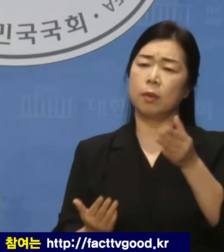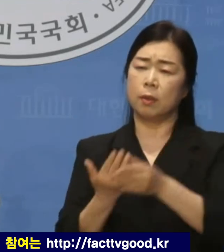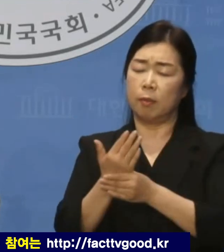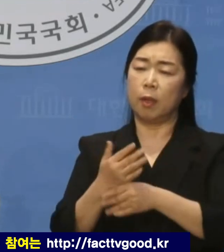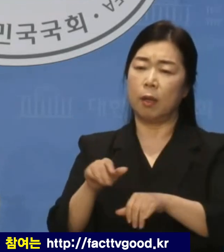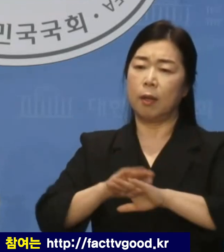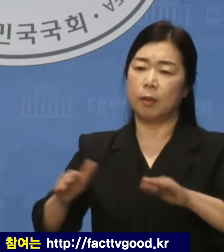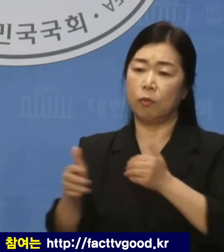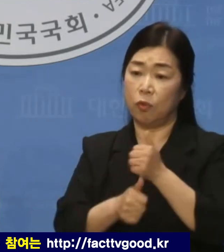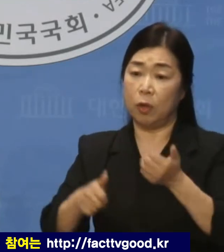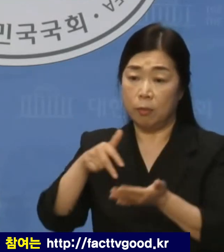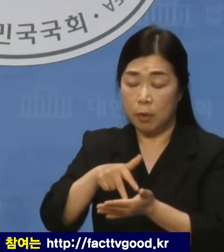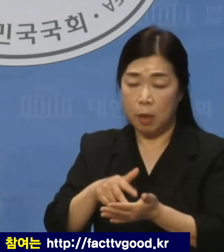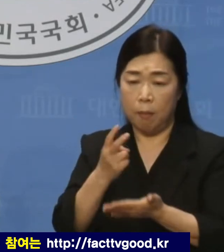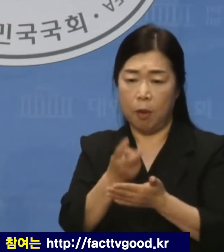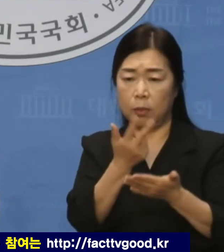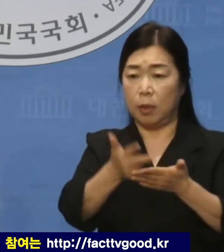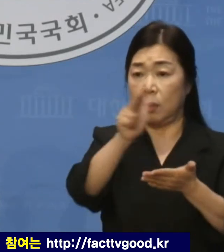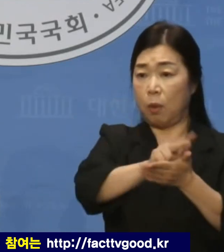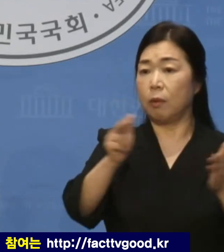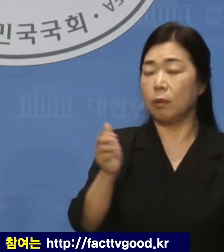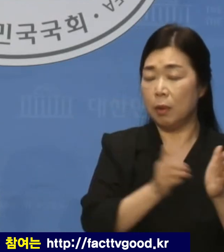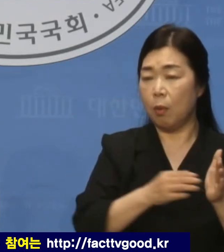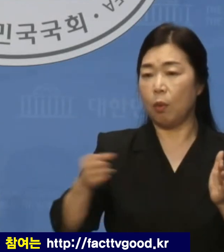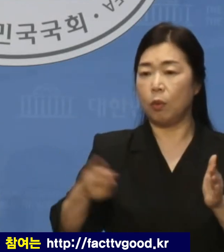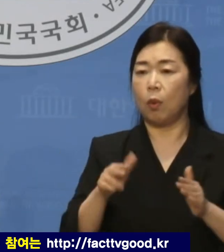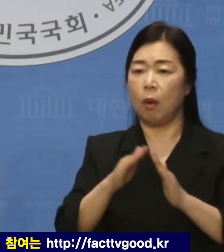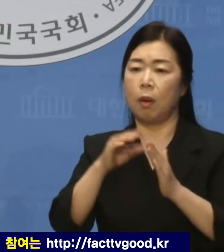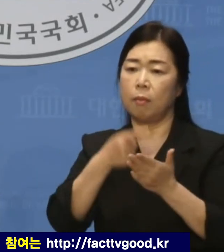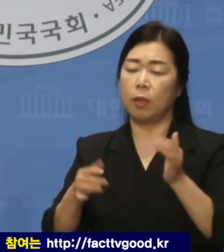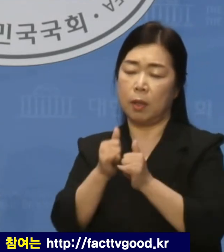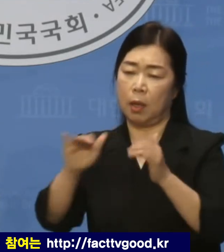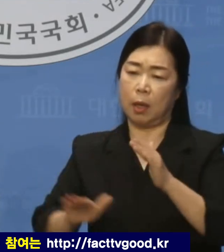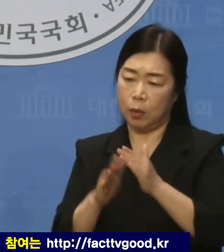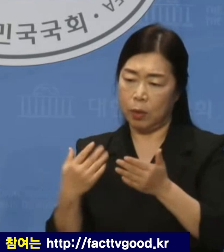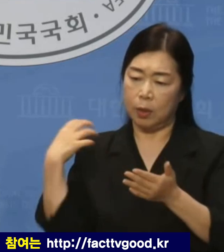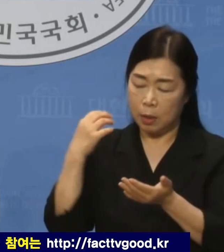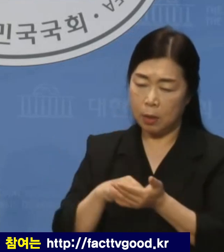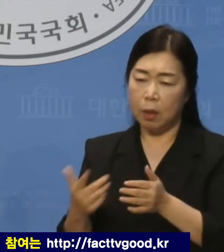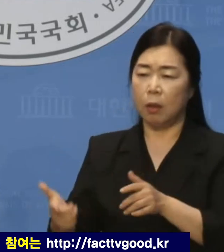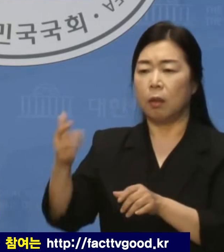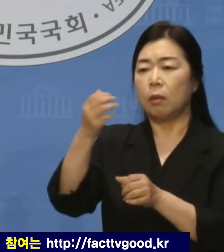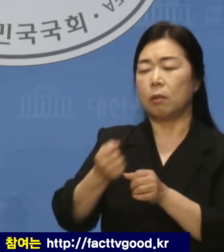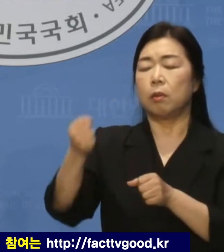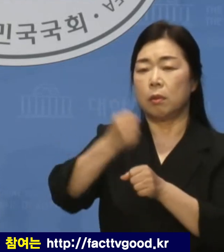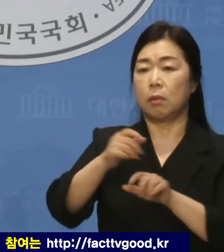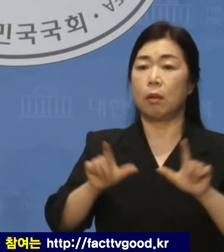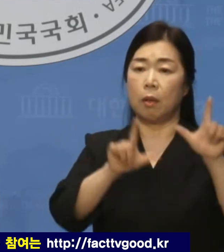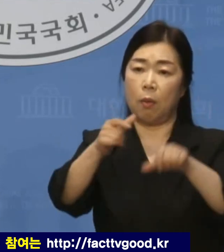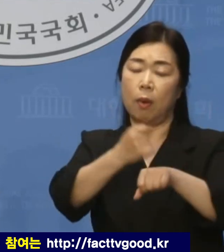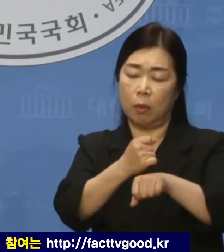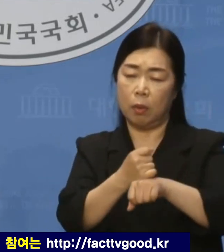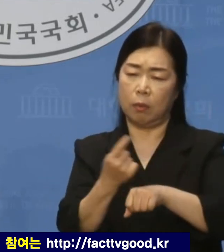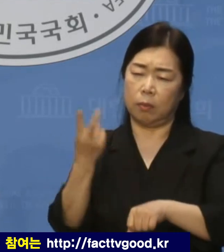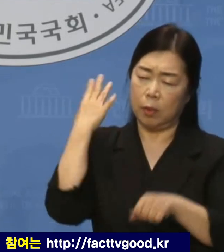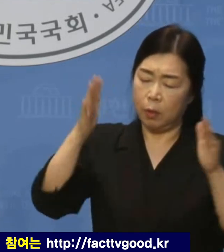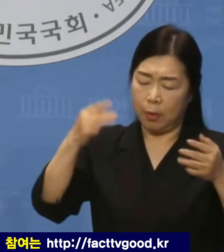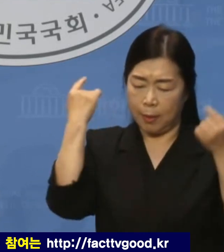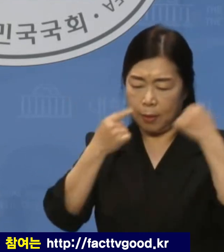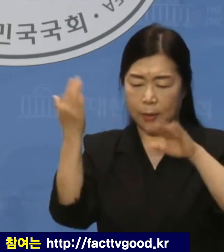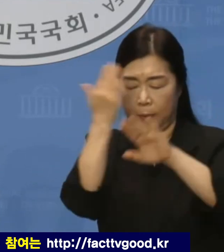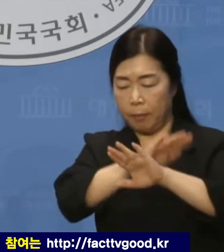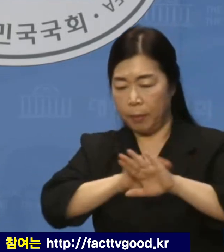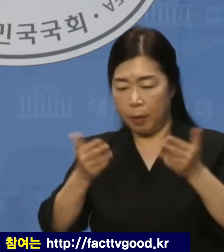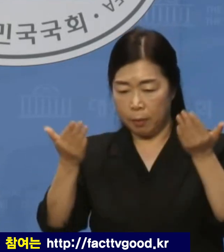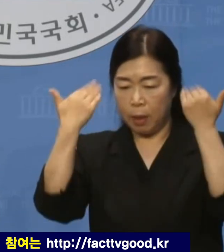참사 대책위원회는 이 법이 제정이 되고 또 우리 유가족들이 일상으로 돌아가서 또 모든 그동안의 상처를